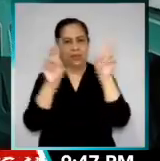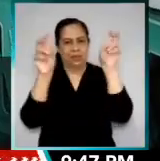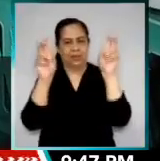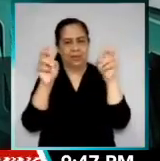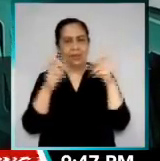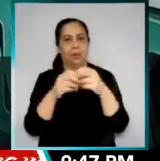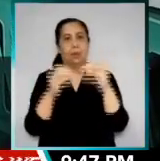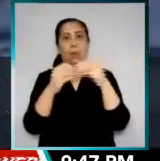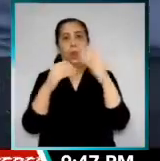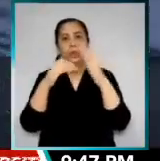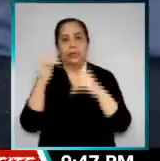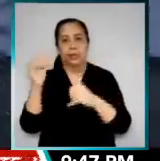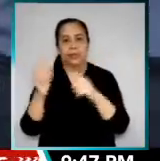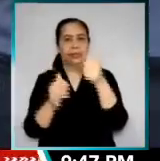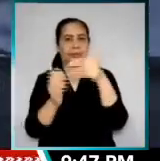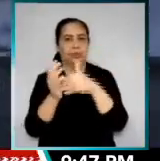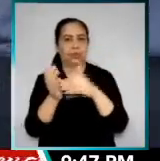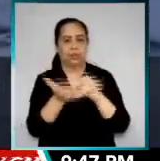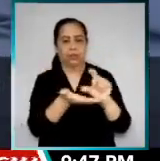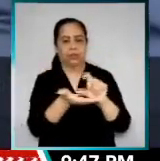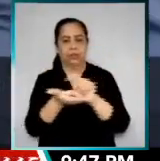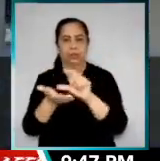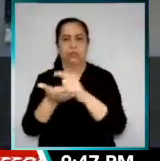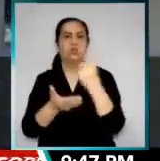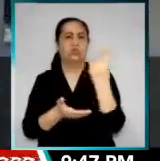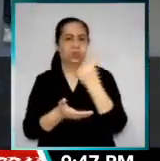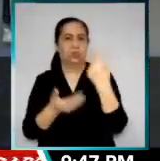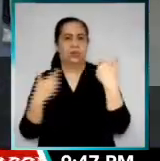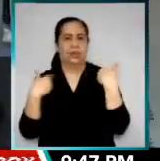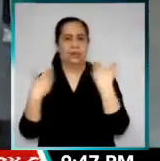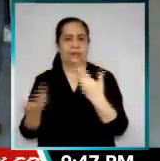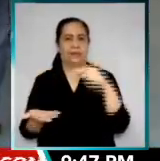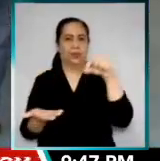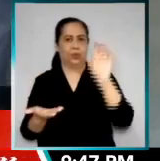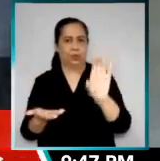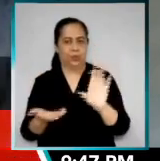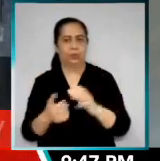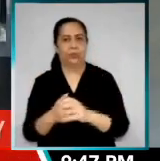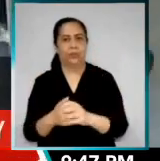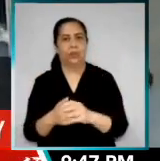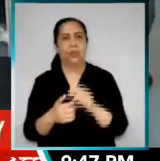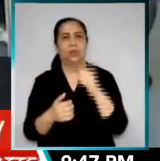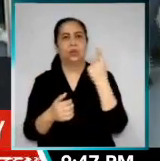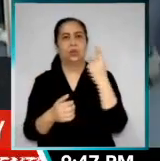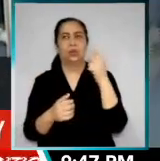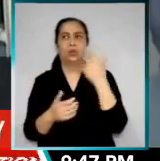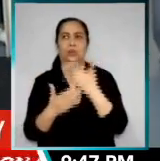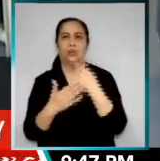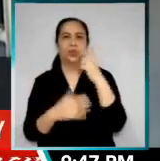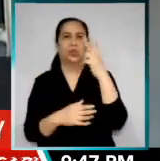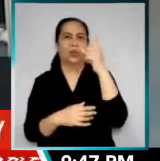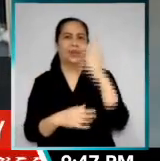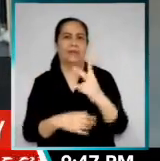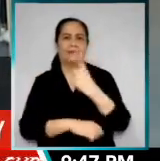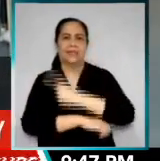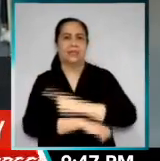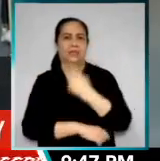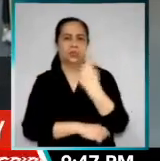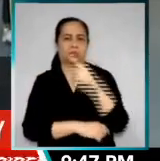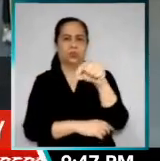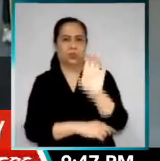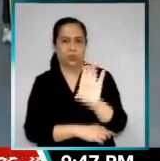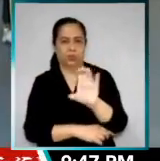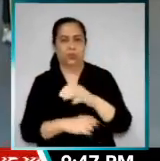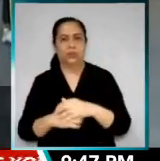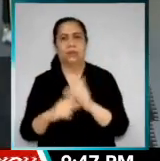kumulang 10,000 doses lang ang bakunang hawak ng QC. That's only good for 2.5 days in Quezon City. Mabilis namin